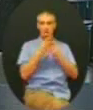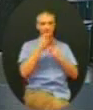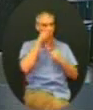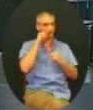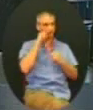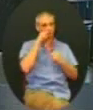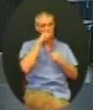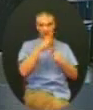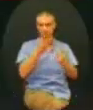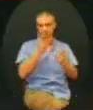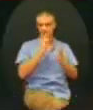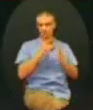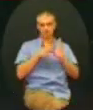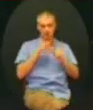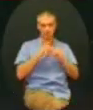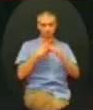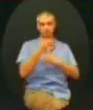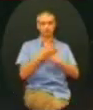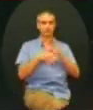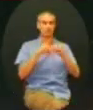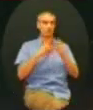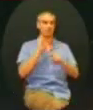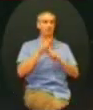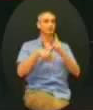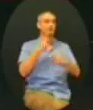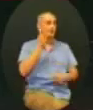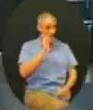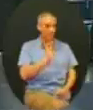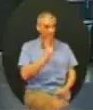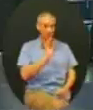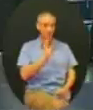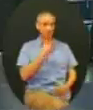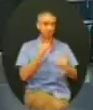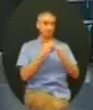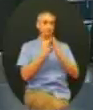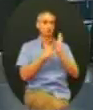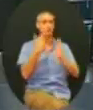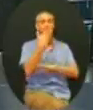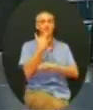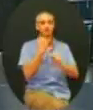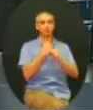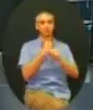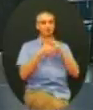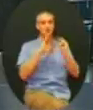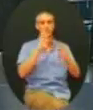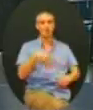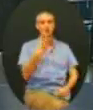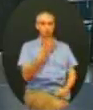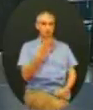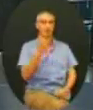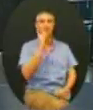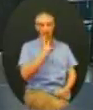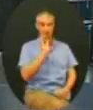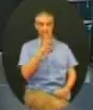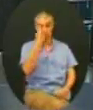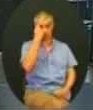על פי חוקת המפלגה, מקיימים בחירות לפני בחירות לכנסת הבאה. ואף על פי כן, גם לפי חוקי מדינת ישראל מקיימים בחירות כל 4 שנים, ואף על פי